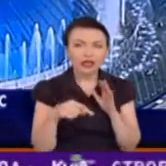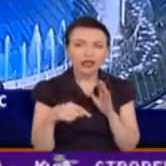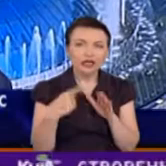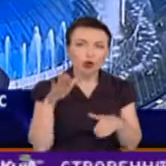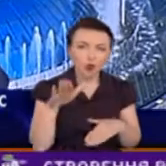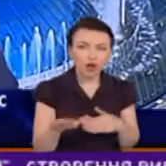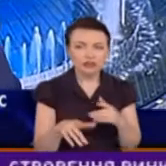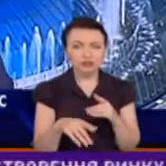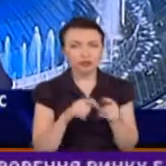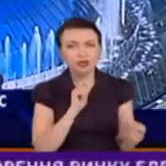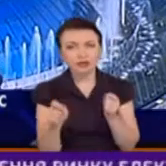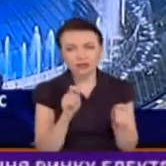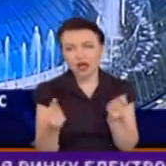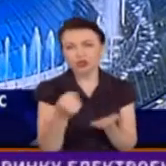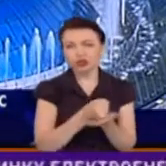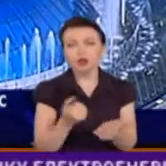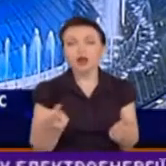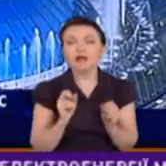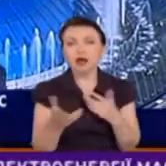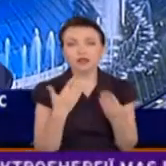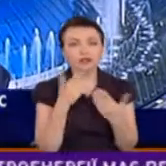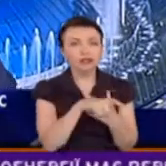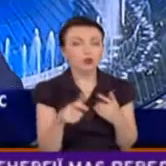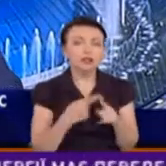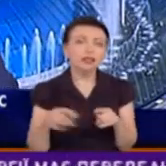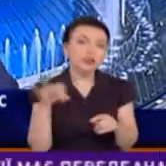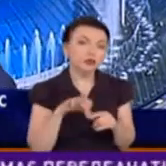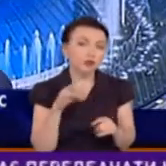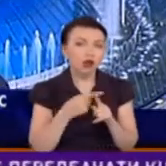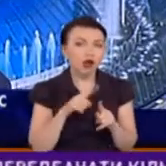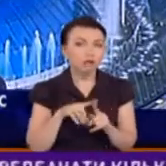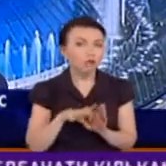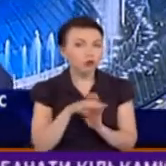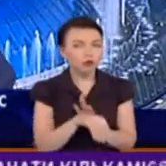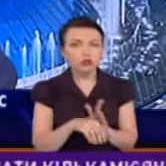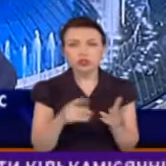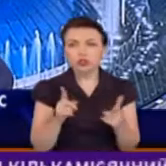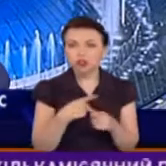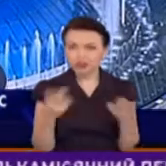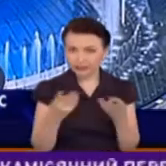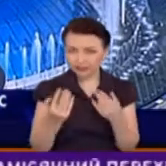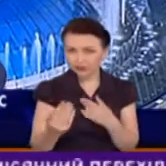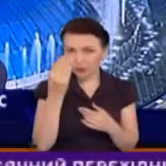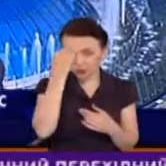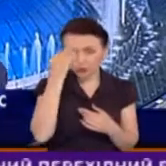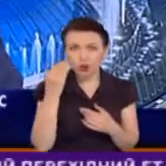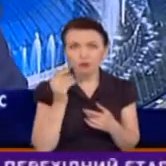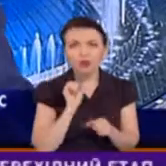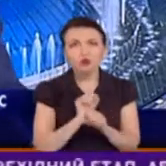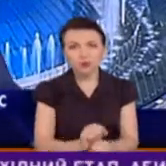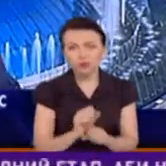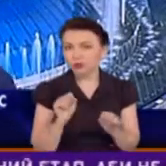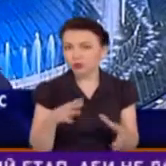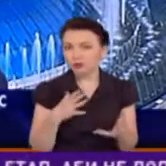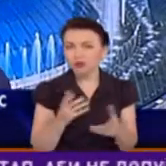призначення. Як ставитися людям от до цієї історії, яка впроваджується, чи слід її, на вашу думку, призупинити,